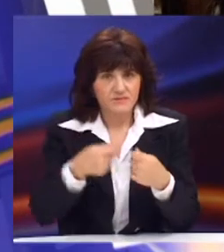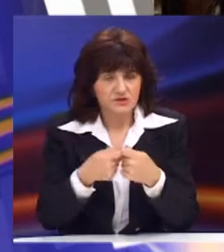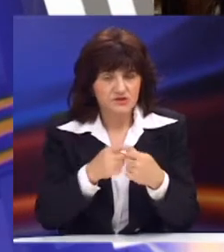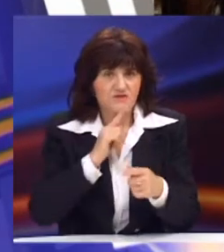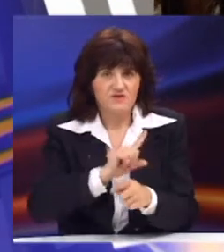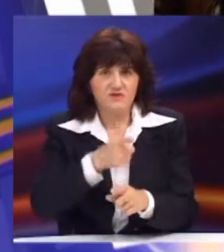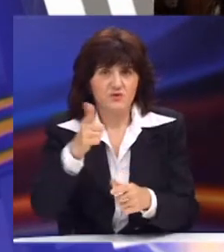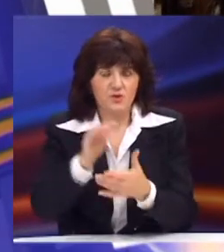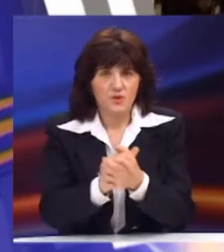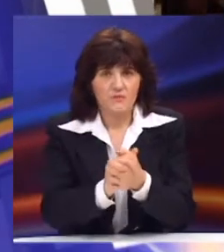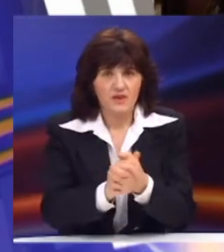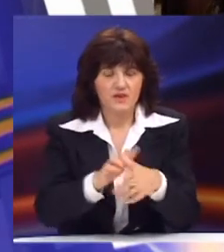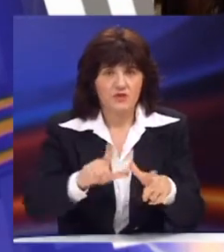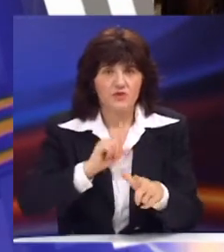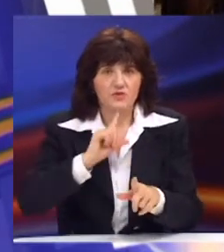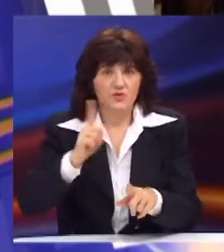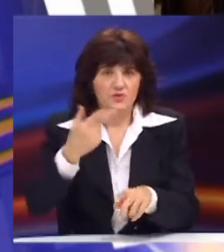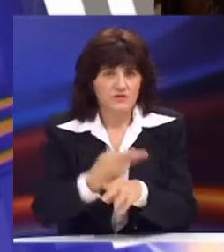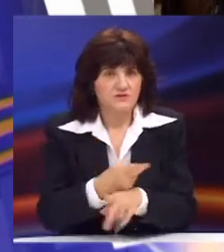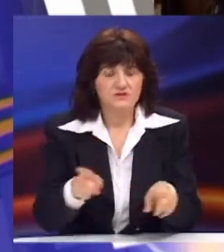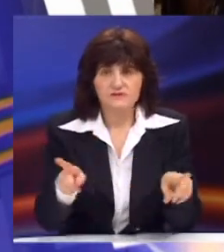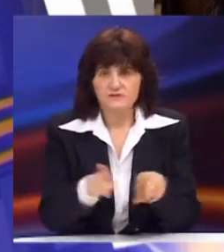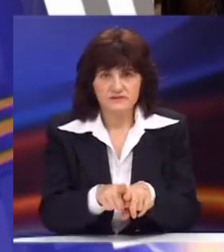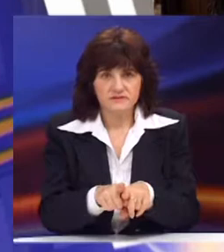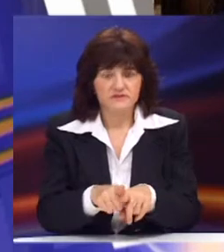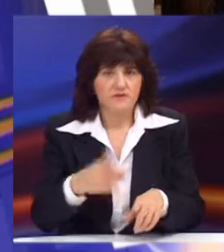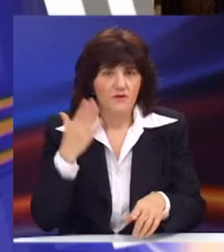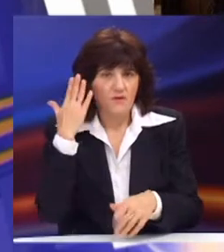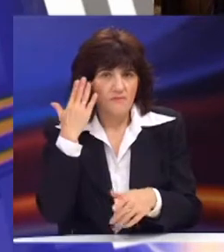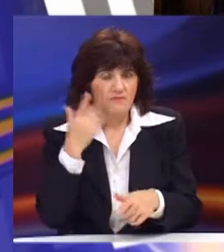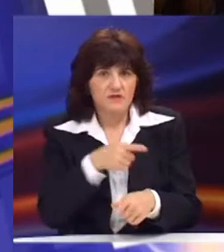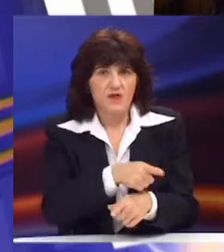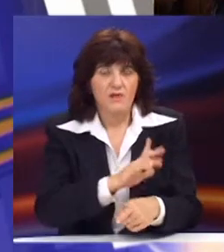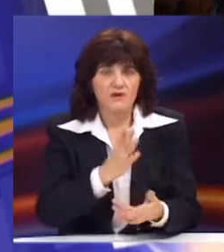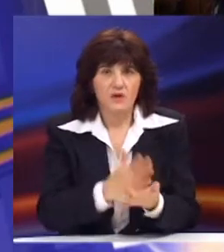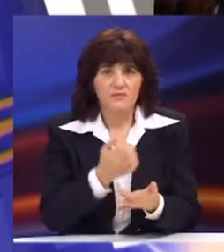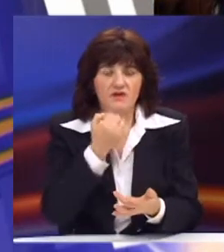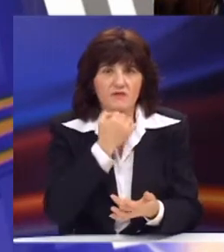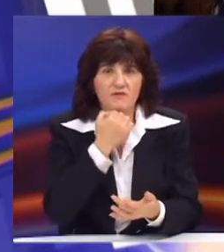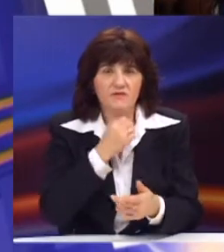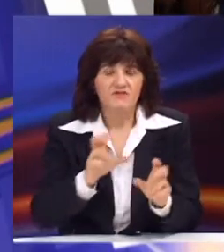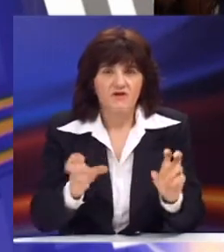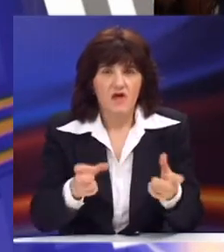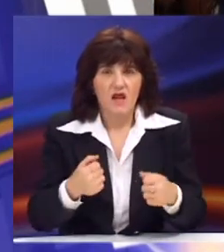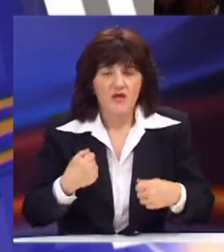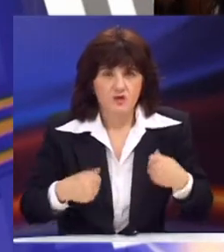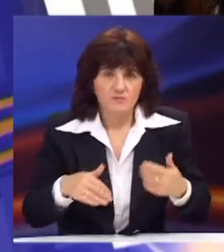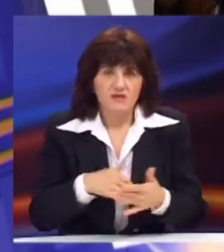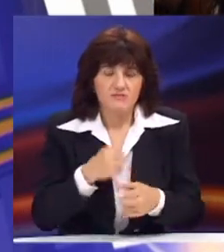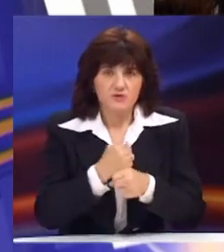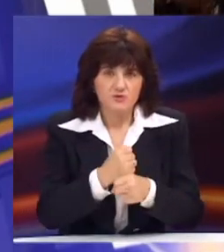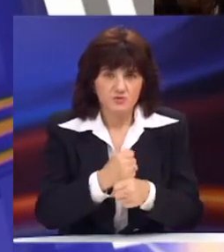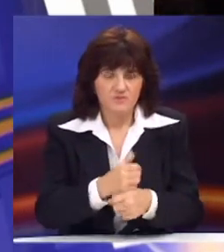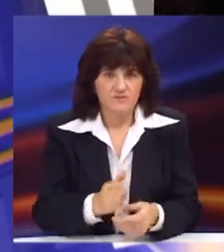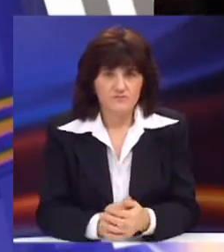samo Nemački narodni savez, svi naši partneri i u zemlji i inostranstvu se iskreno nadaju da do ove privatizacije neće doći i da će se Radio